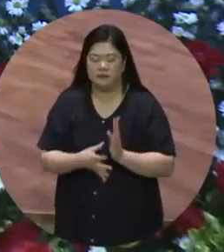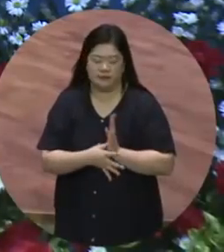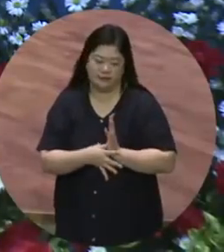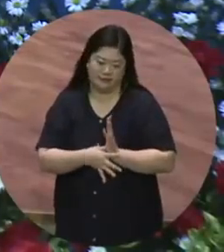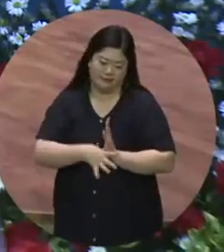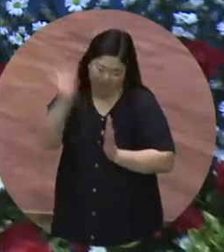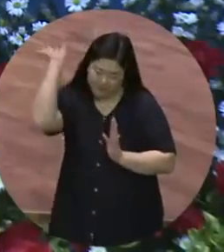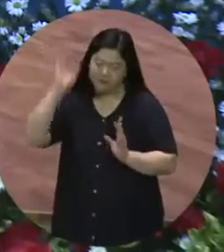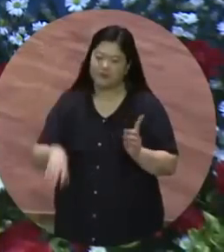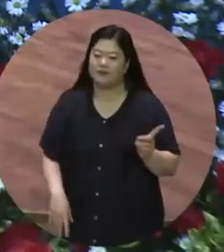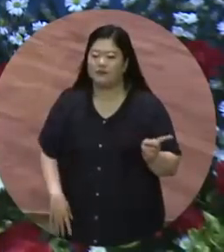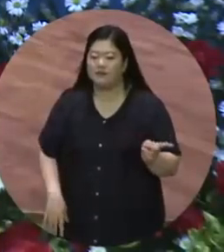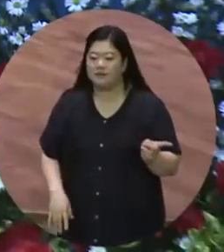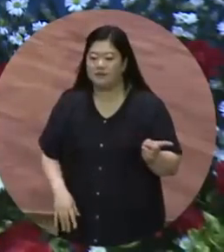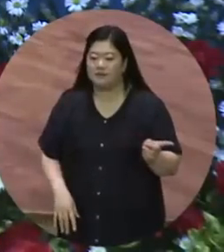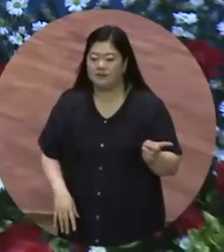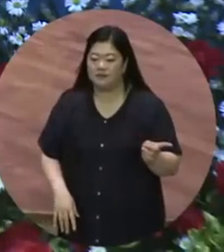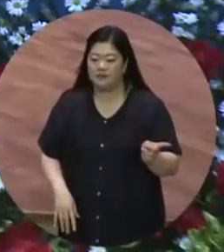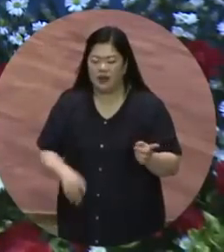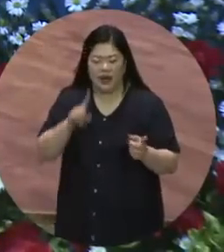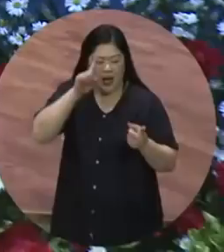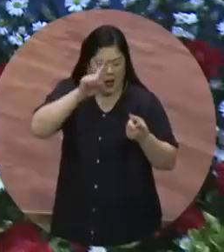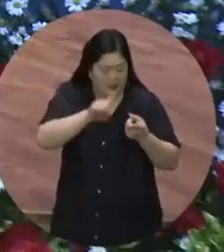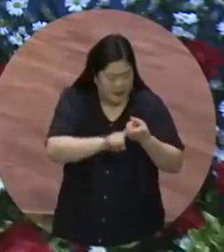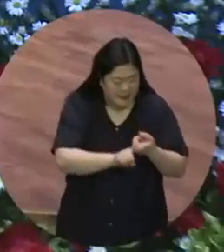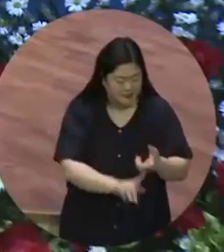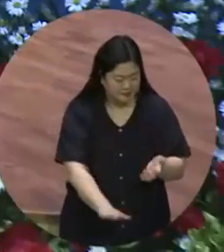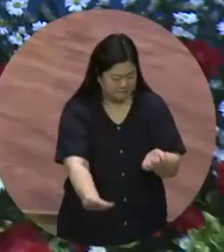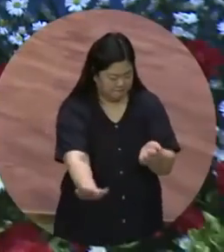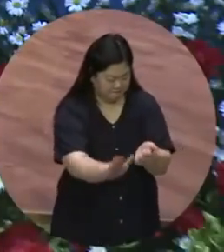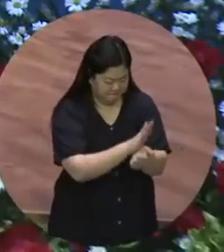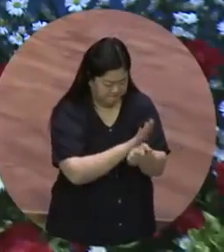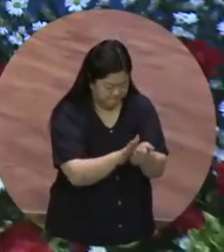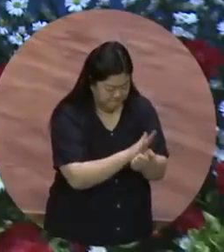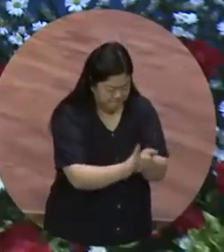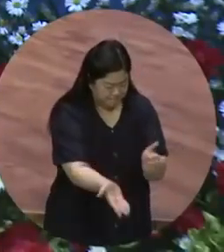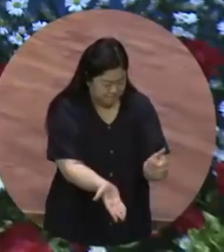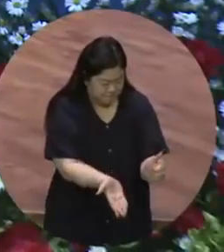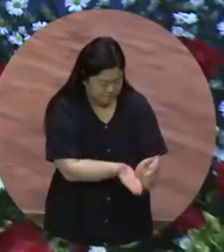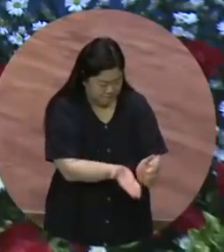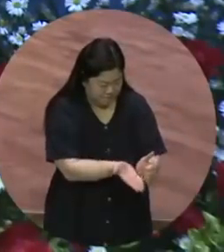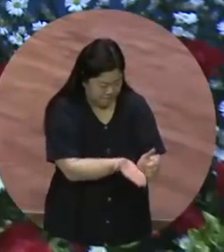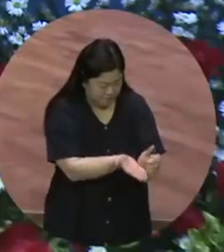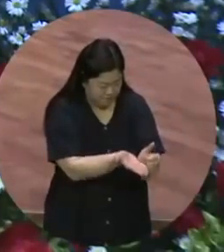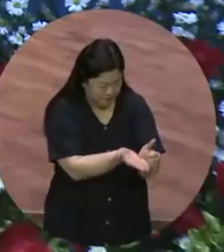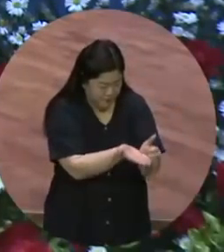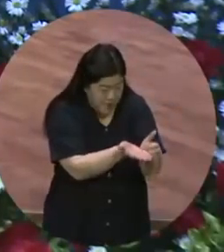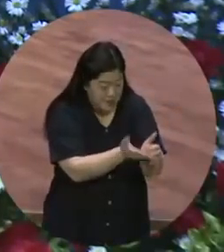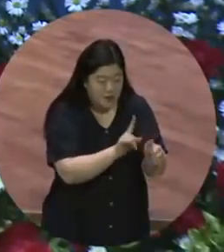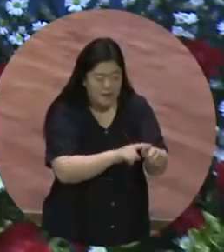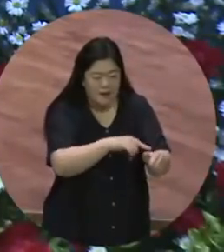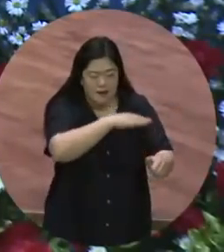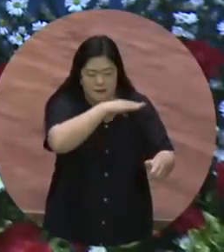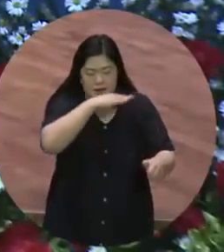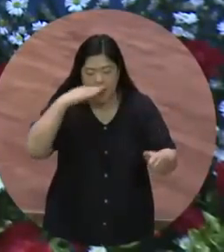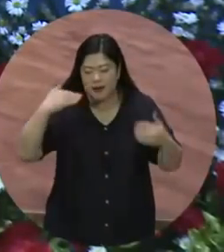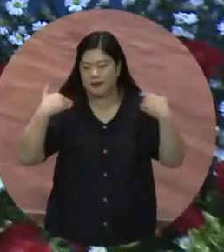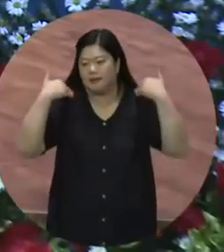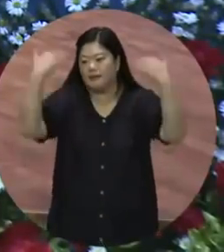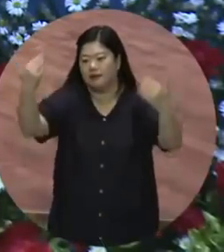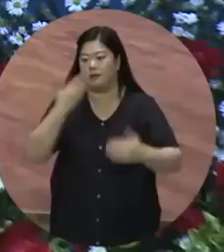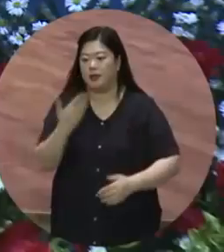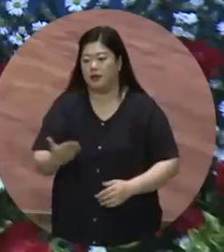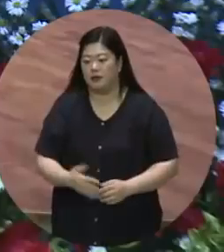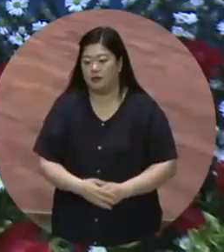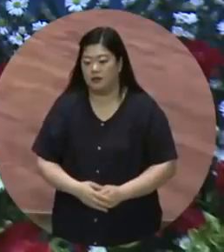같다. 지속적인 뭐요? 관심과 양육. 이 관심과 양육이 필요한 것이